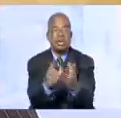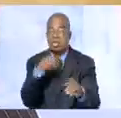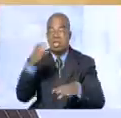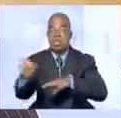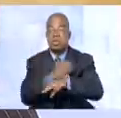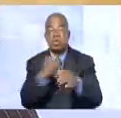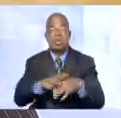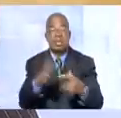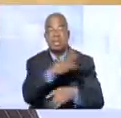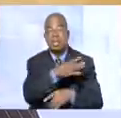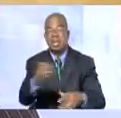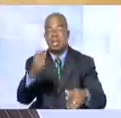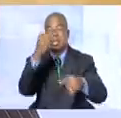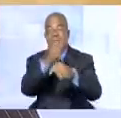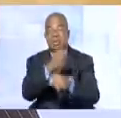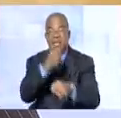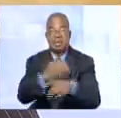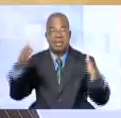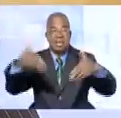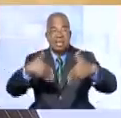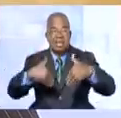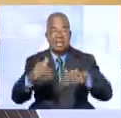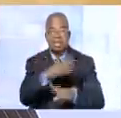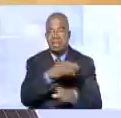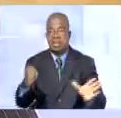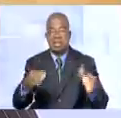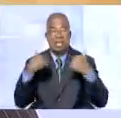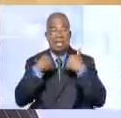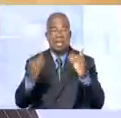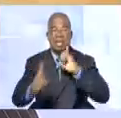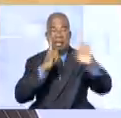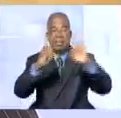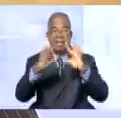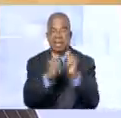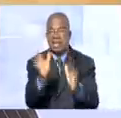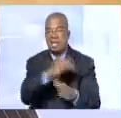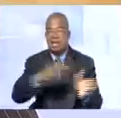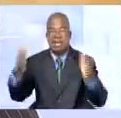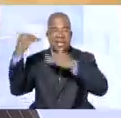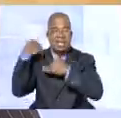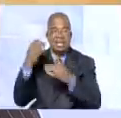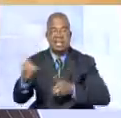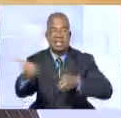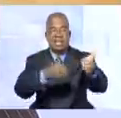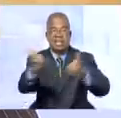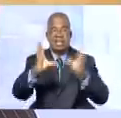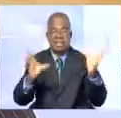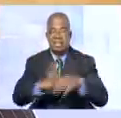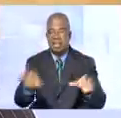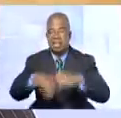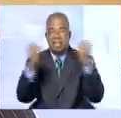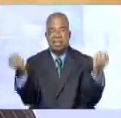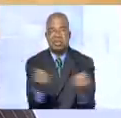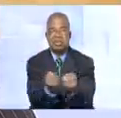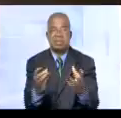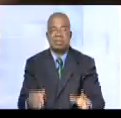jeunes diplômés sans emploi. L'agence a rencontré les chefs d'entreprise de Côte d'Ivoire à la mairie de